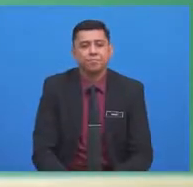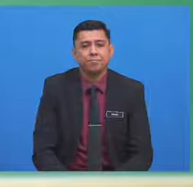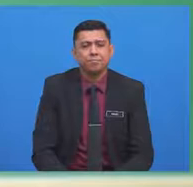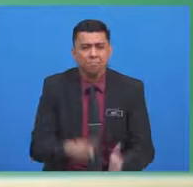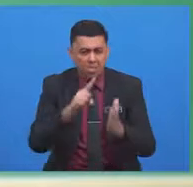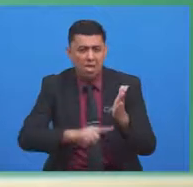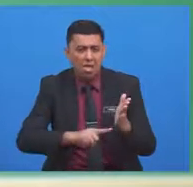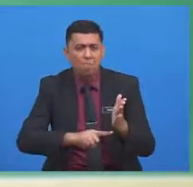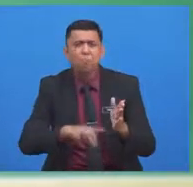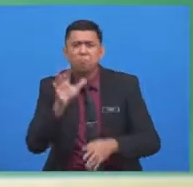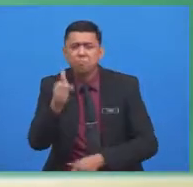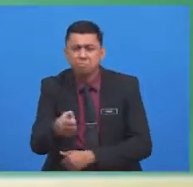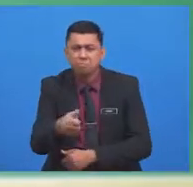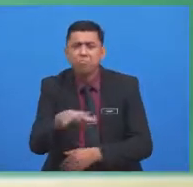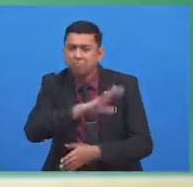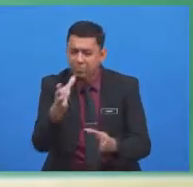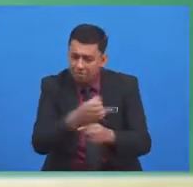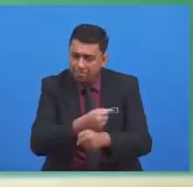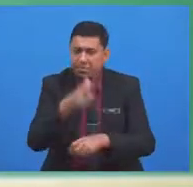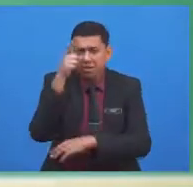Apakah yang anda dapat lihat?